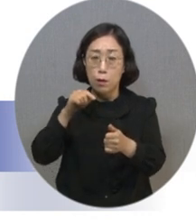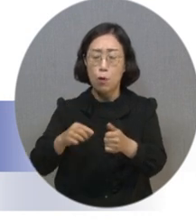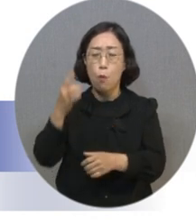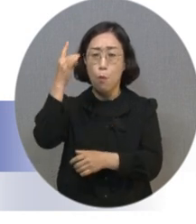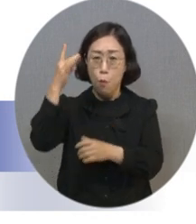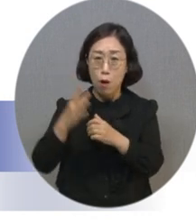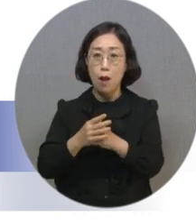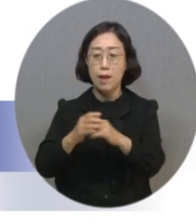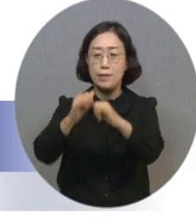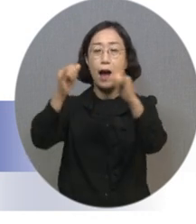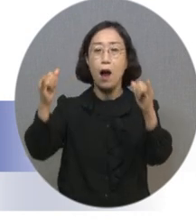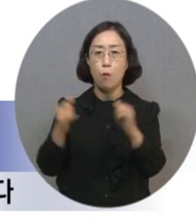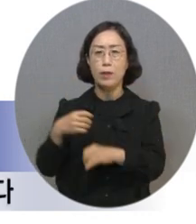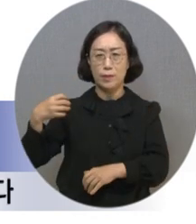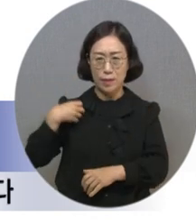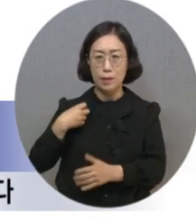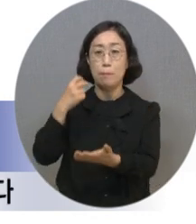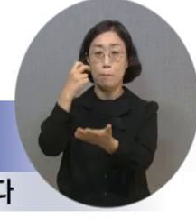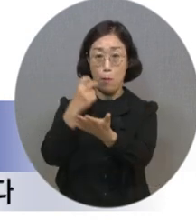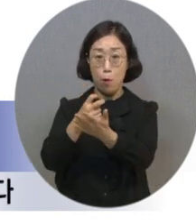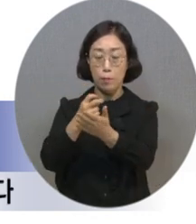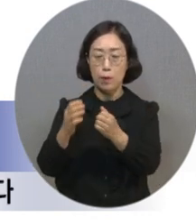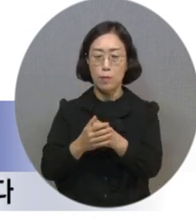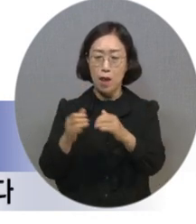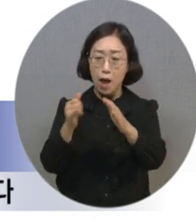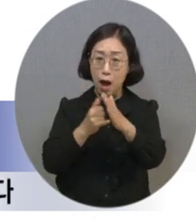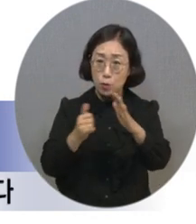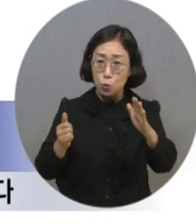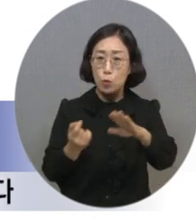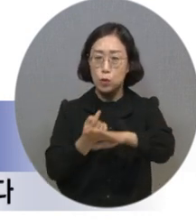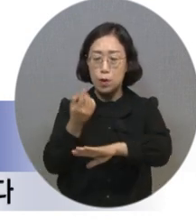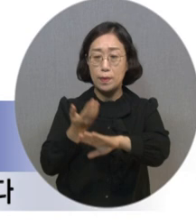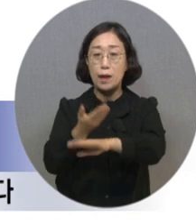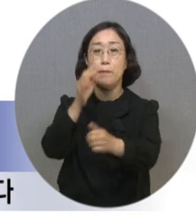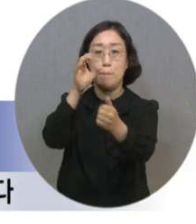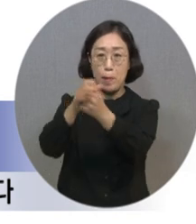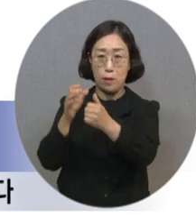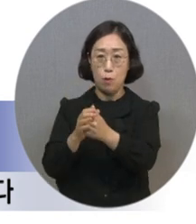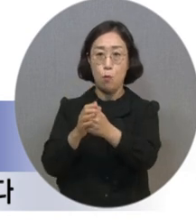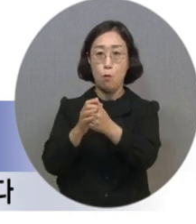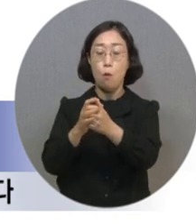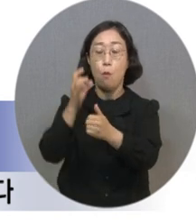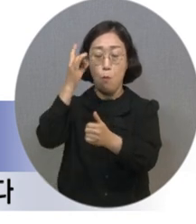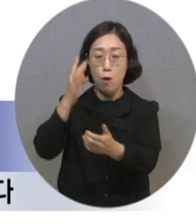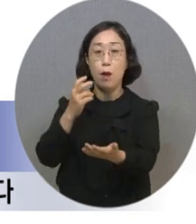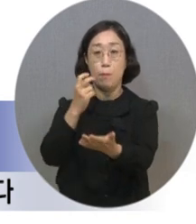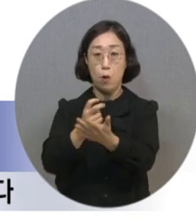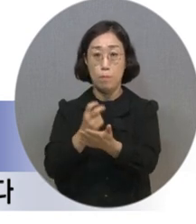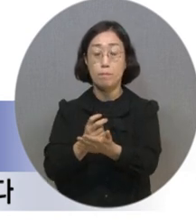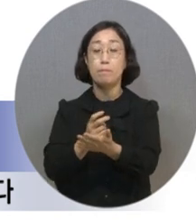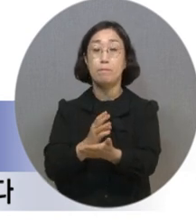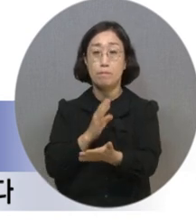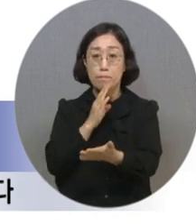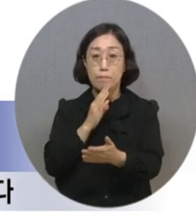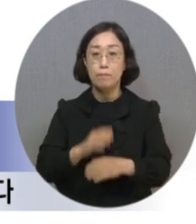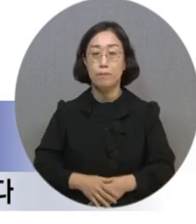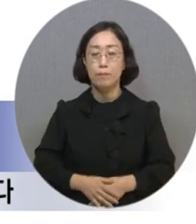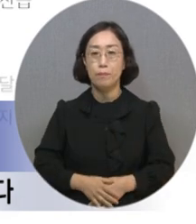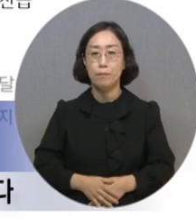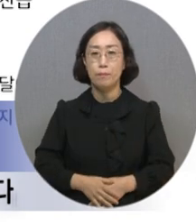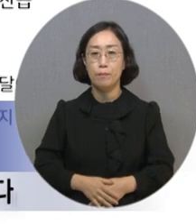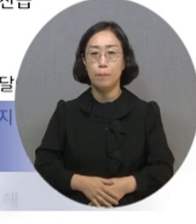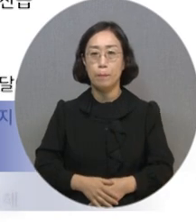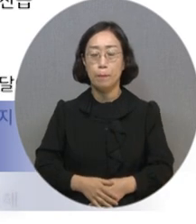활동 지원제도 취지에 비춰 가족이 아닌 타인인 활동 지원사 의한 서비스 제공을 원칙으로 하고